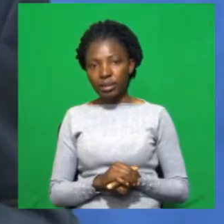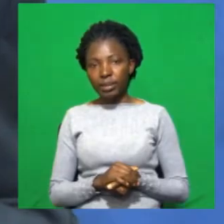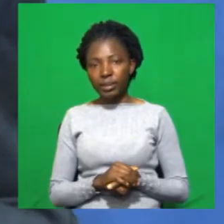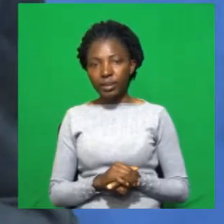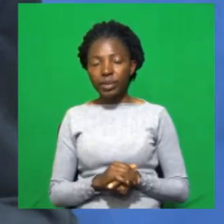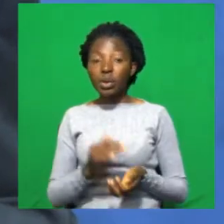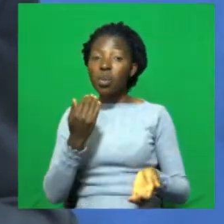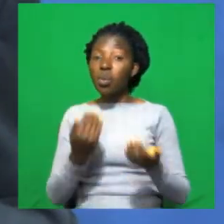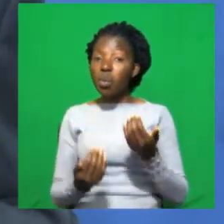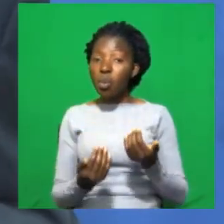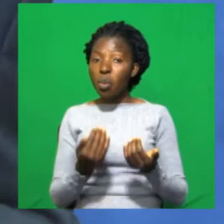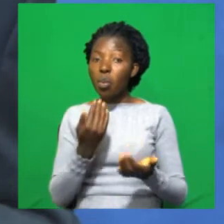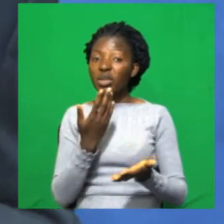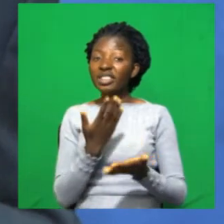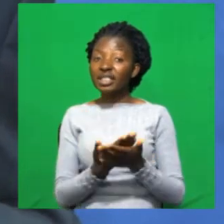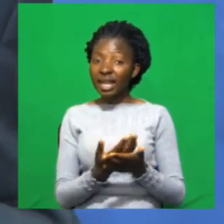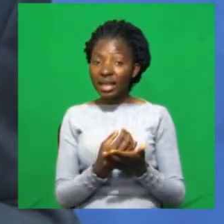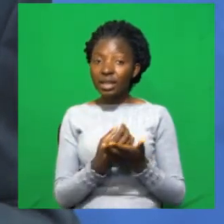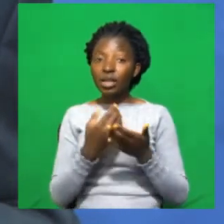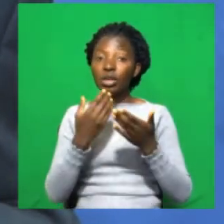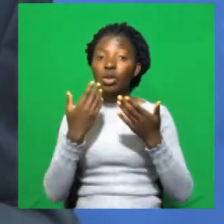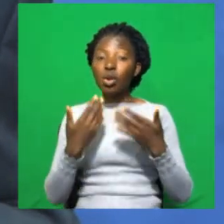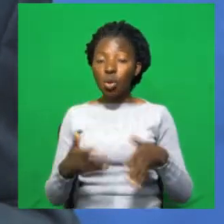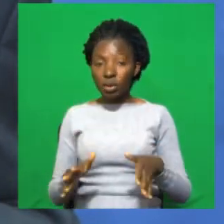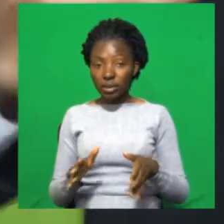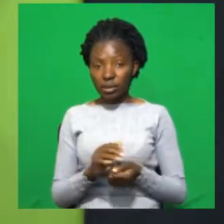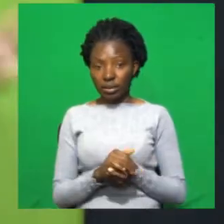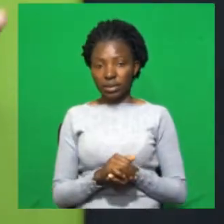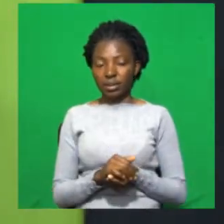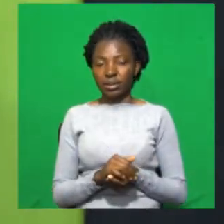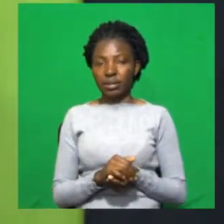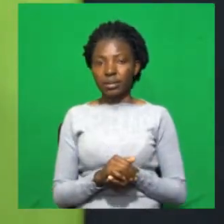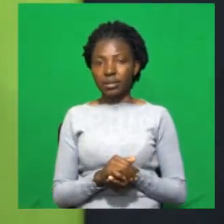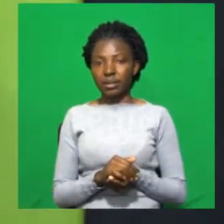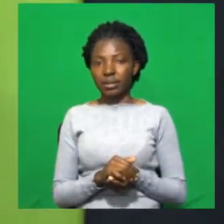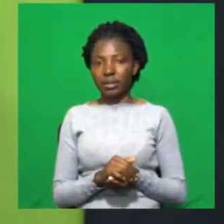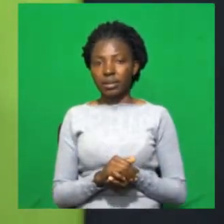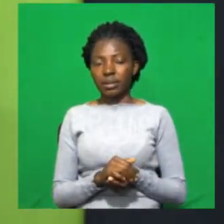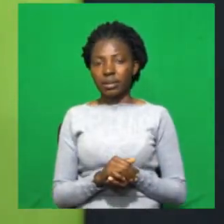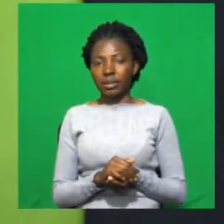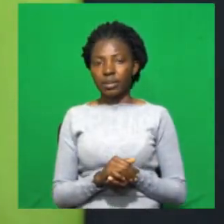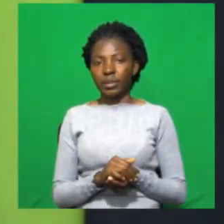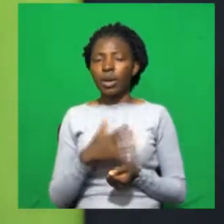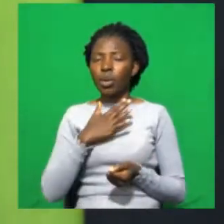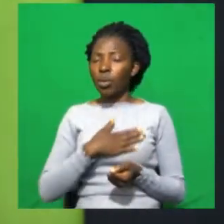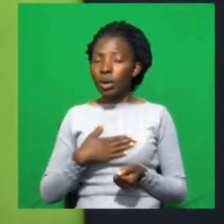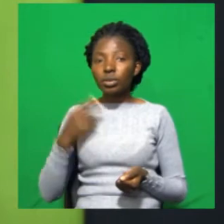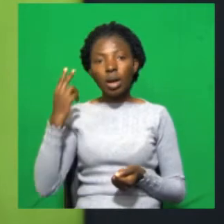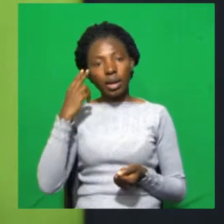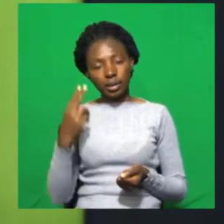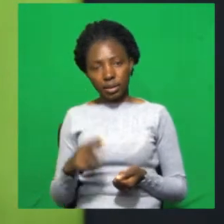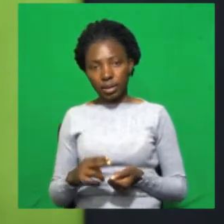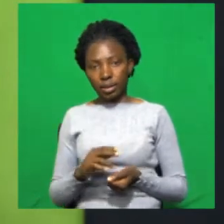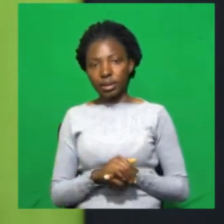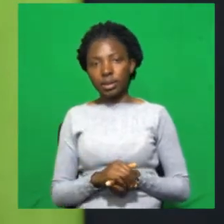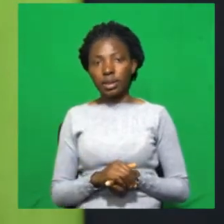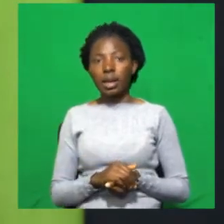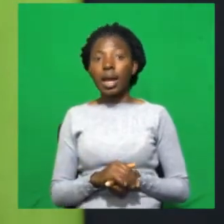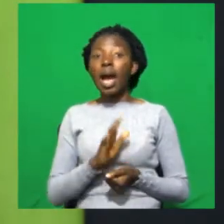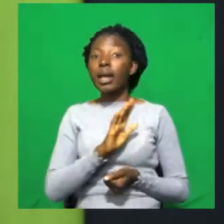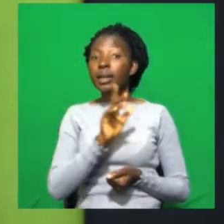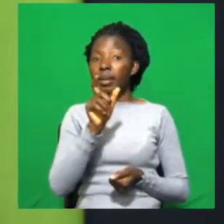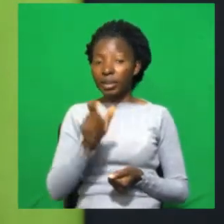antikristu anzi mwanakomana wokurashika. Wokurashika kureva kuti son of perdition ndo chirungu. Alright. Toda kuti zvitirerukireka. Toda kuona mumwe